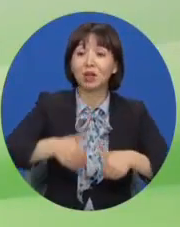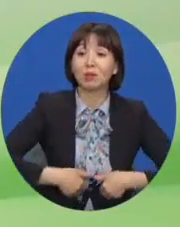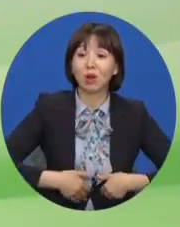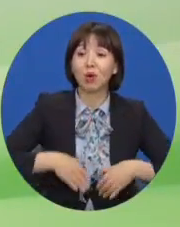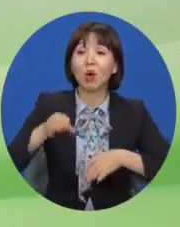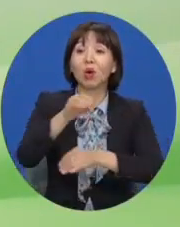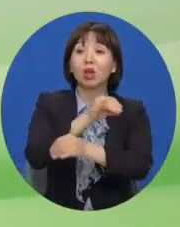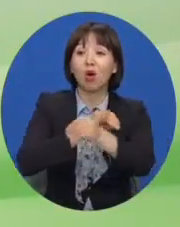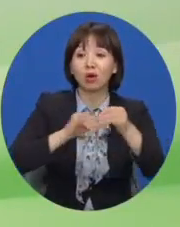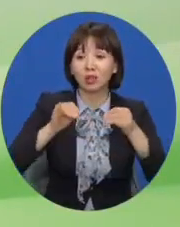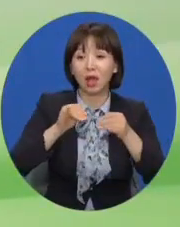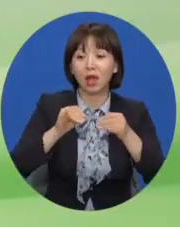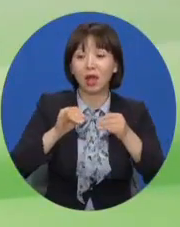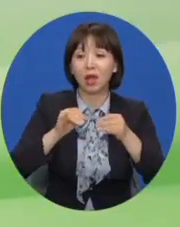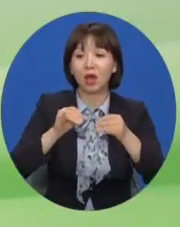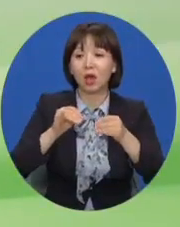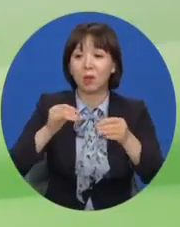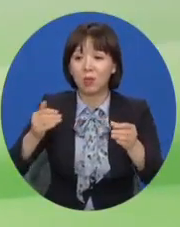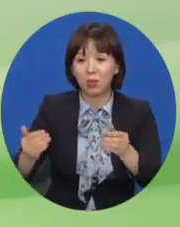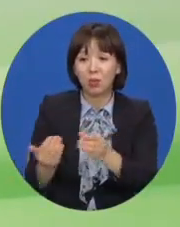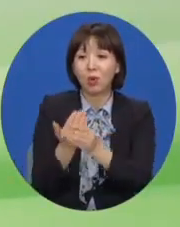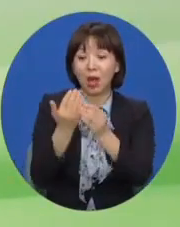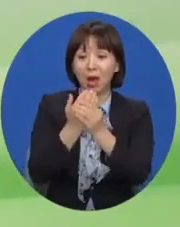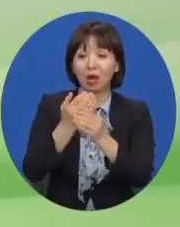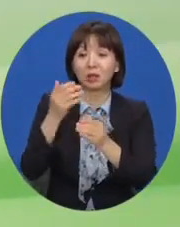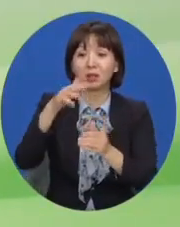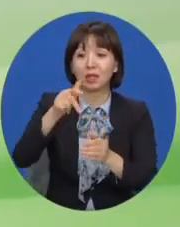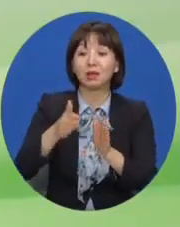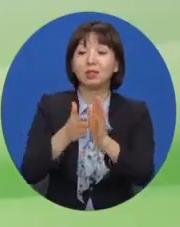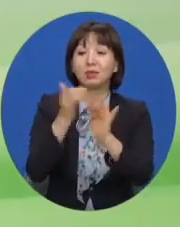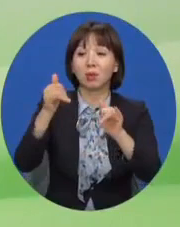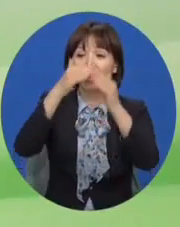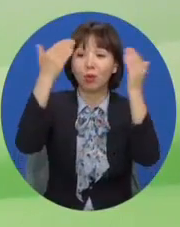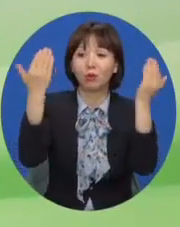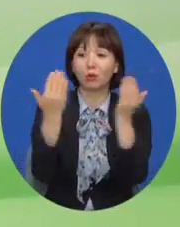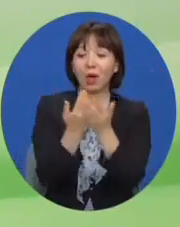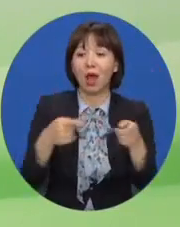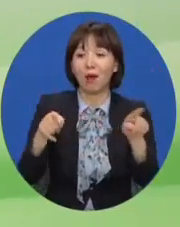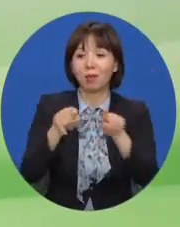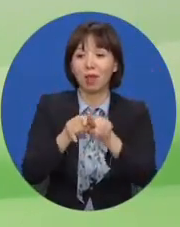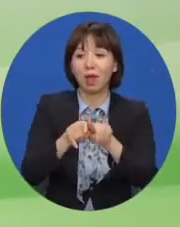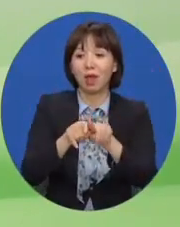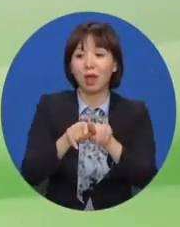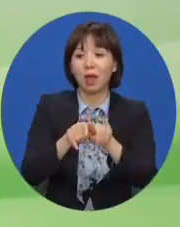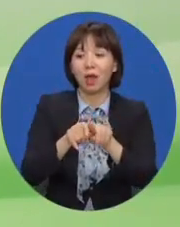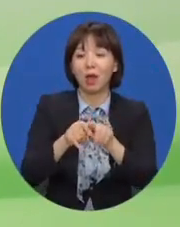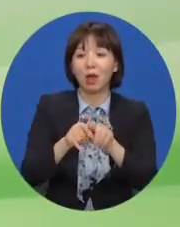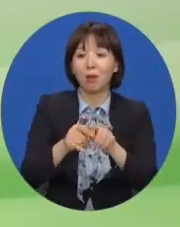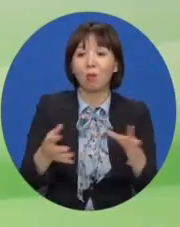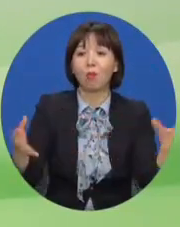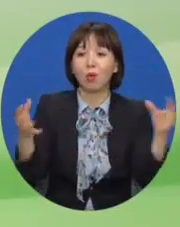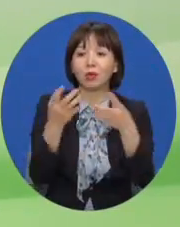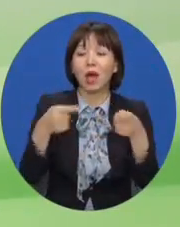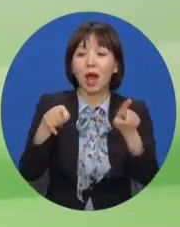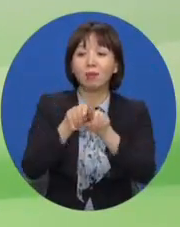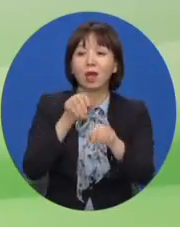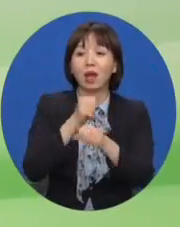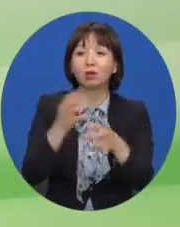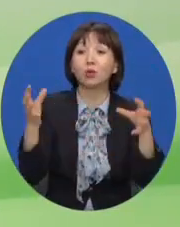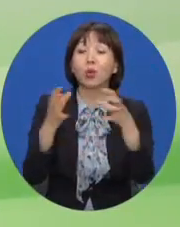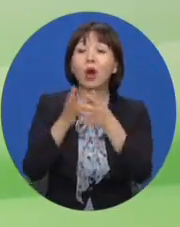경제적인 도약 그리고 제천 시민 모두가 함께 100% 모여서 함께 뛰는 통합의